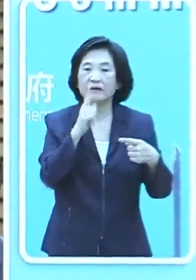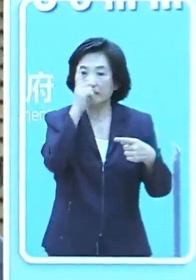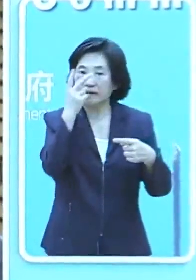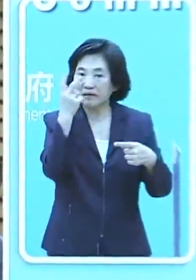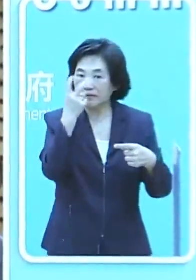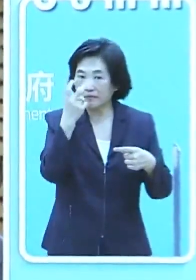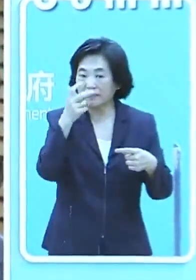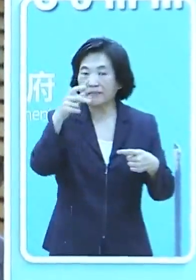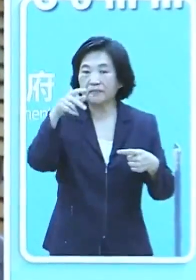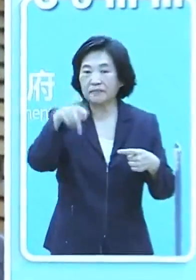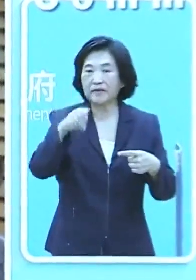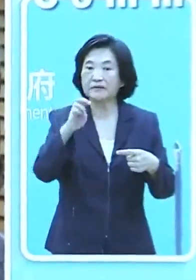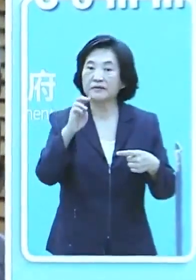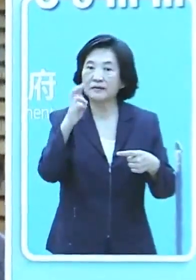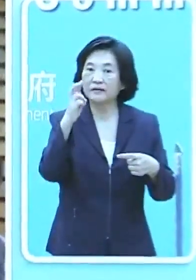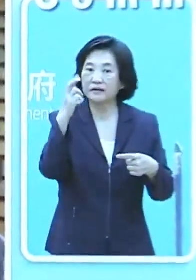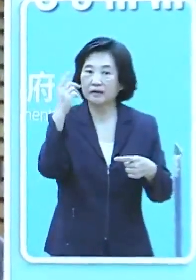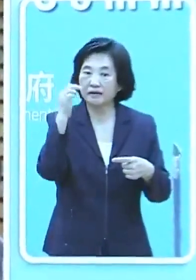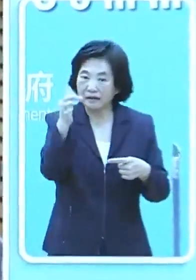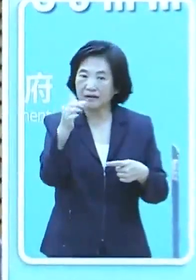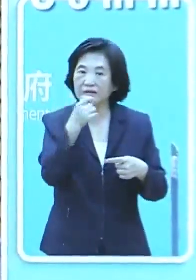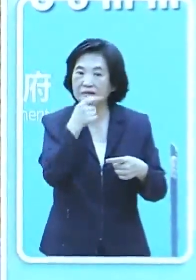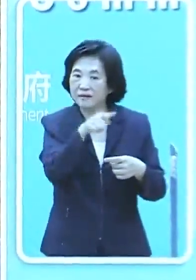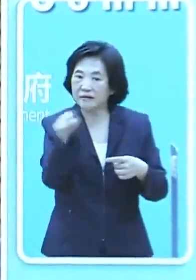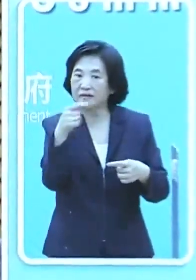但是你真的快筛阳，如果你有能力，